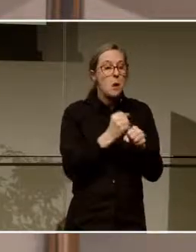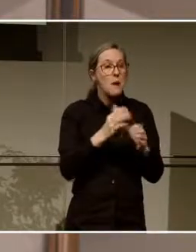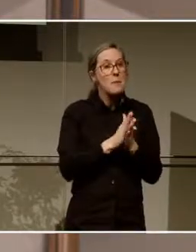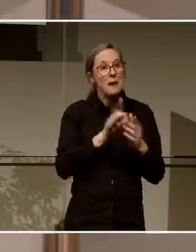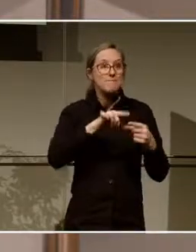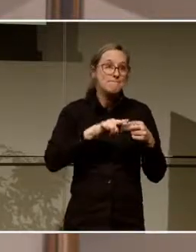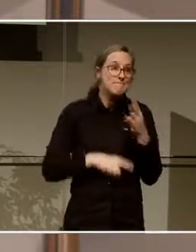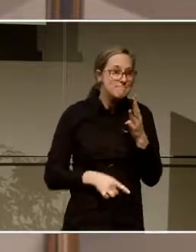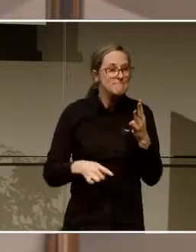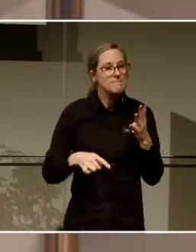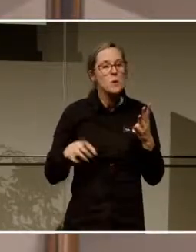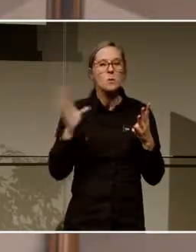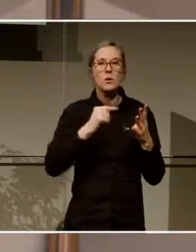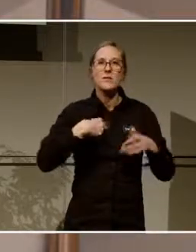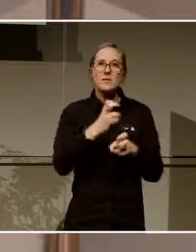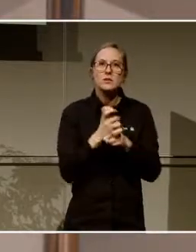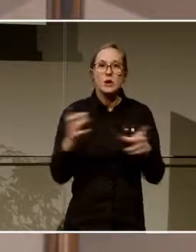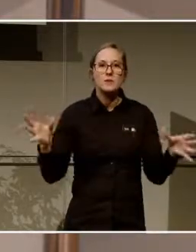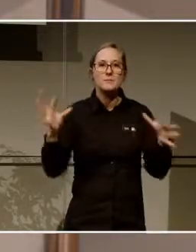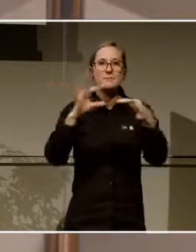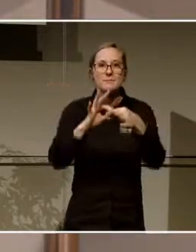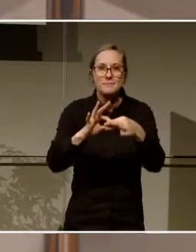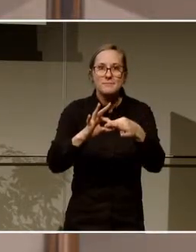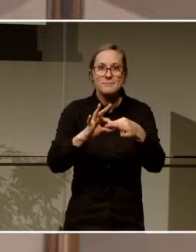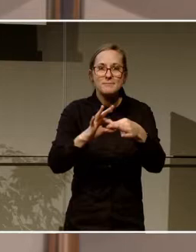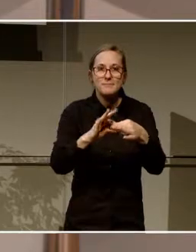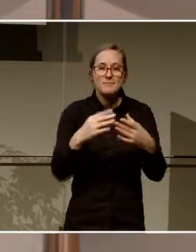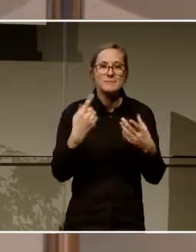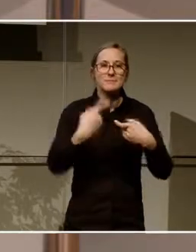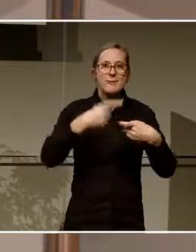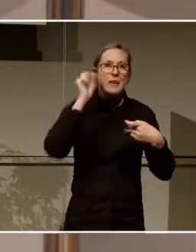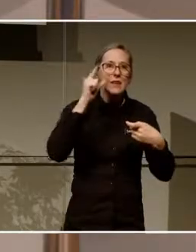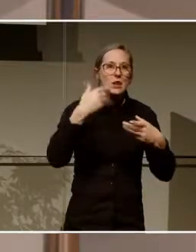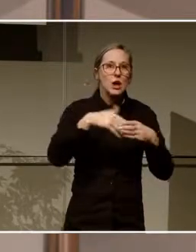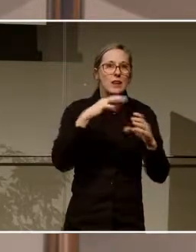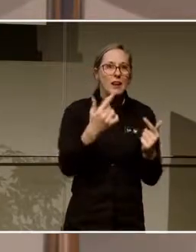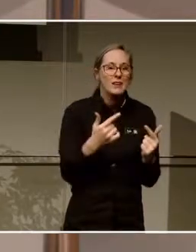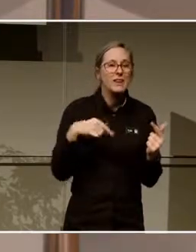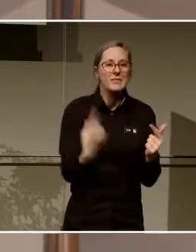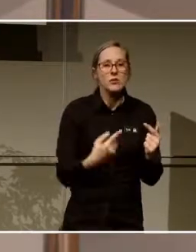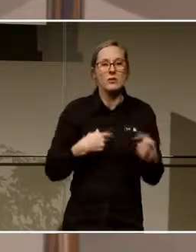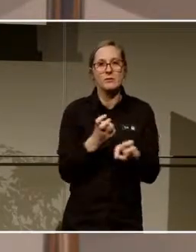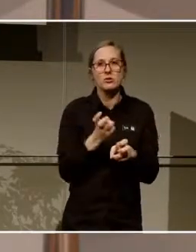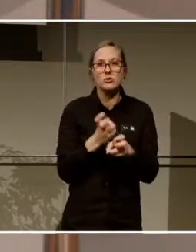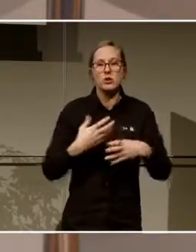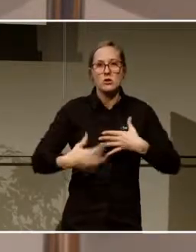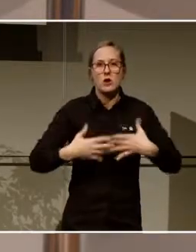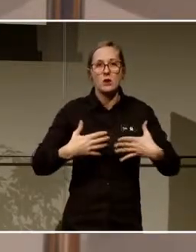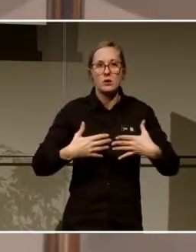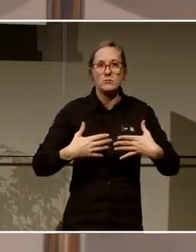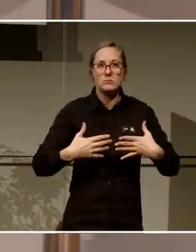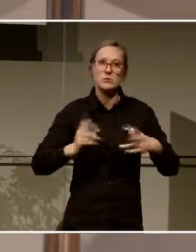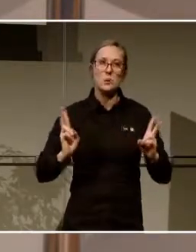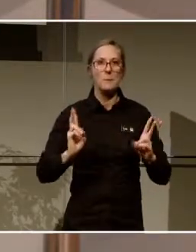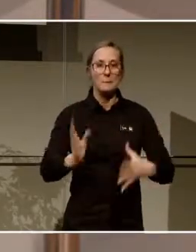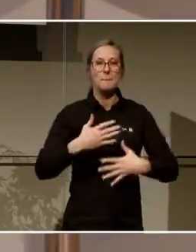knyta ihop idéer och initiativ inom digital delaktighet. Det är väl det som jag försöker göra i